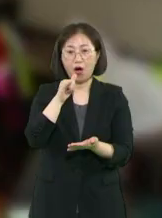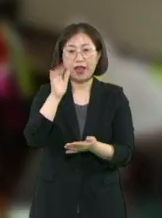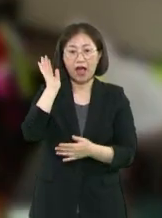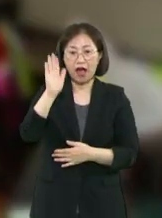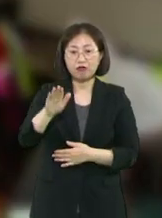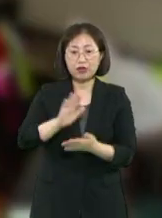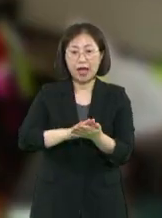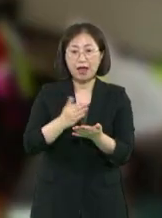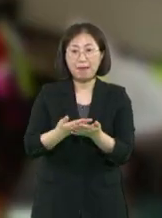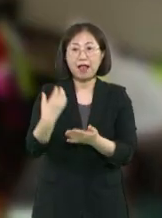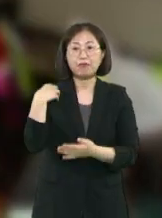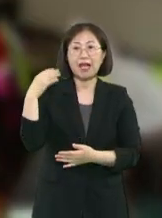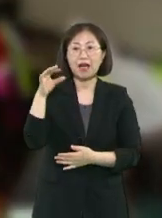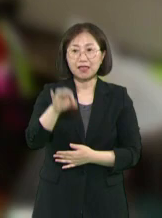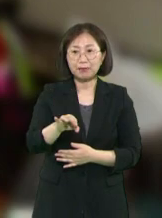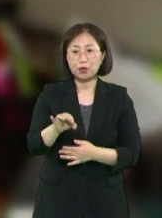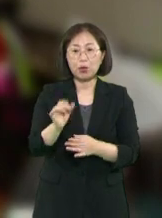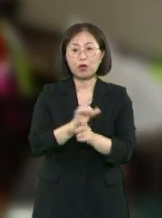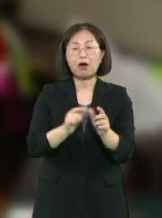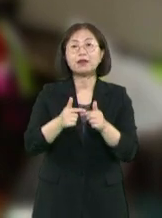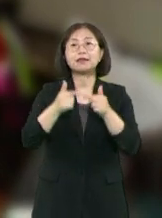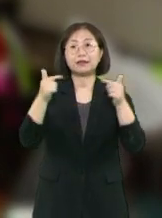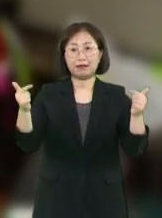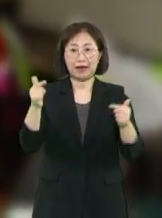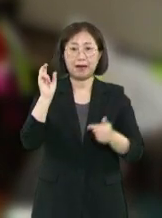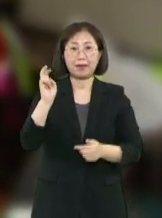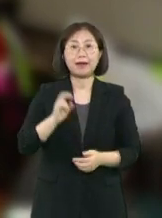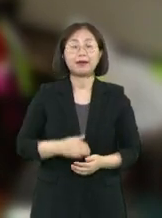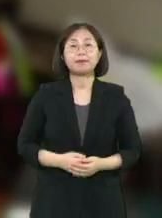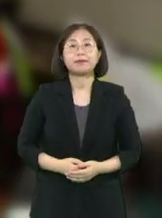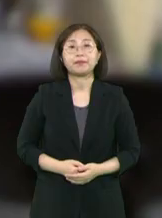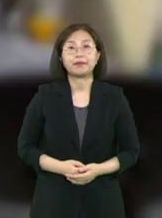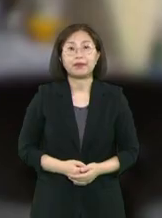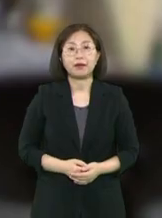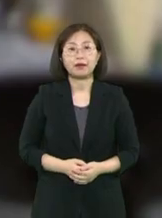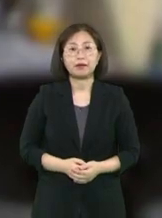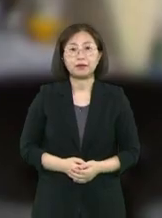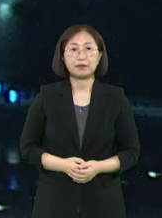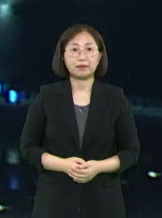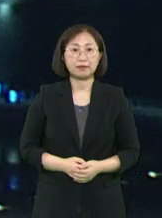향후 개발부담금 액수도 크게 늘어날 전망입니다.